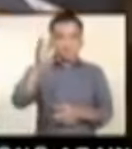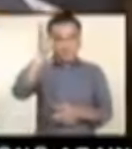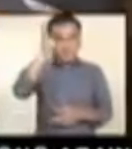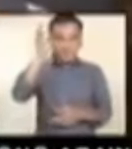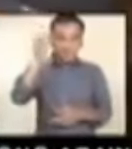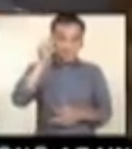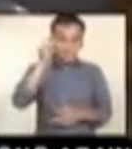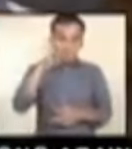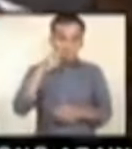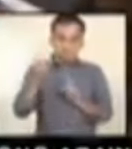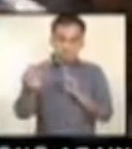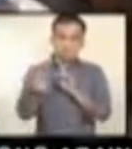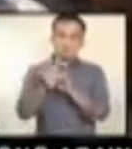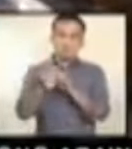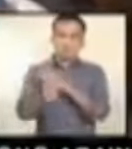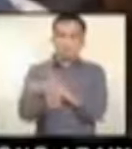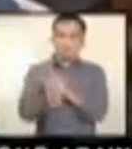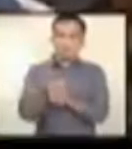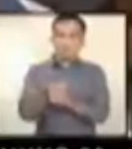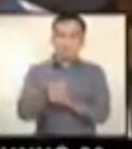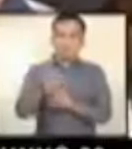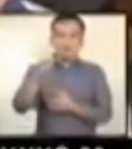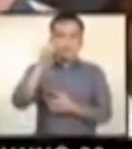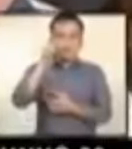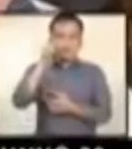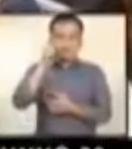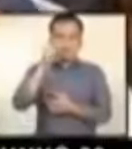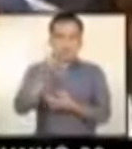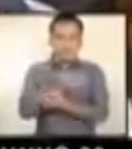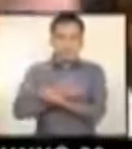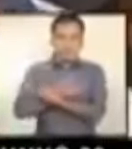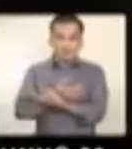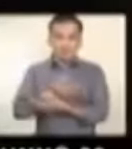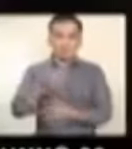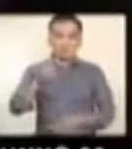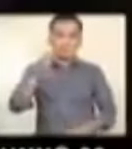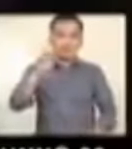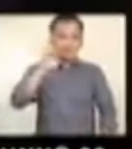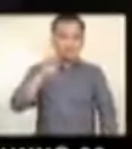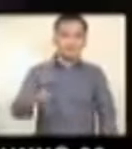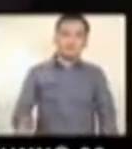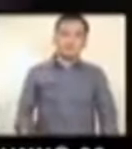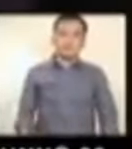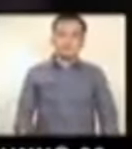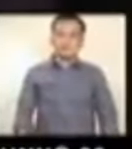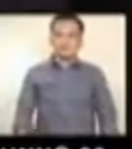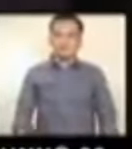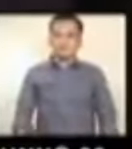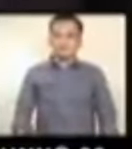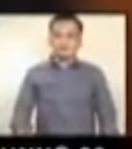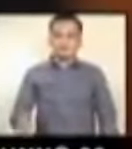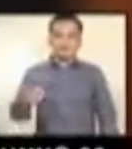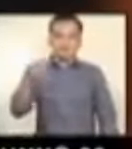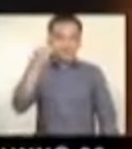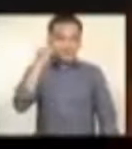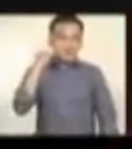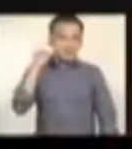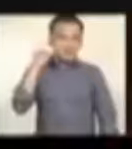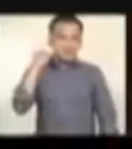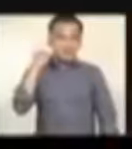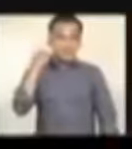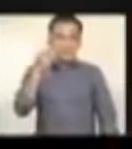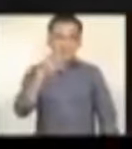Mendoza. Sinalubong pa sila ng anak ni Andy na si Baby Ellie. Jacqueline Jose